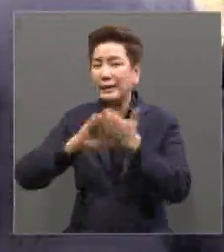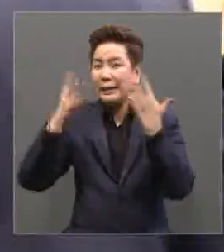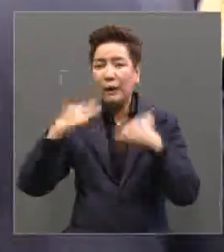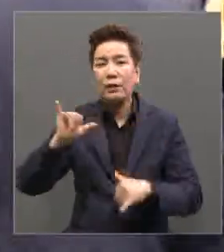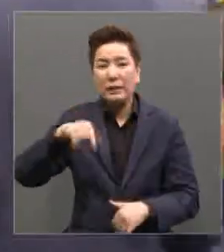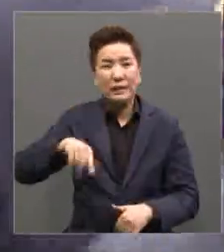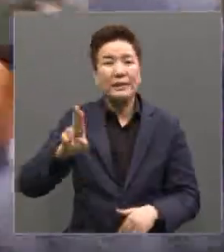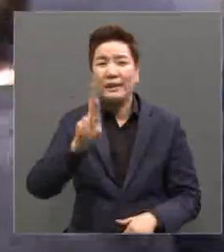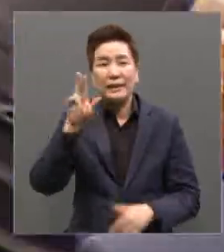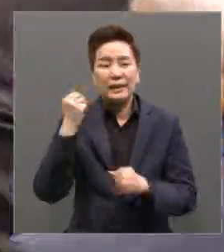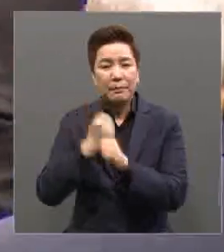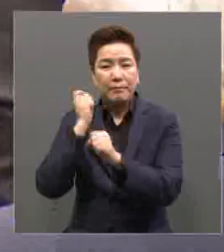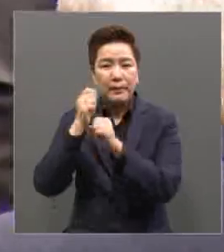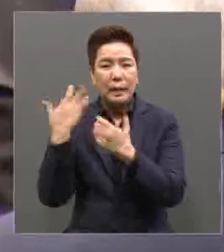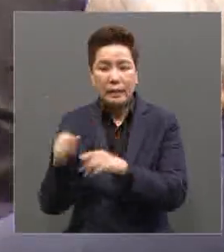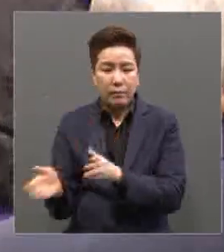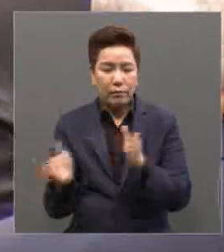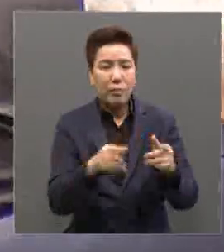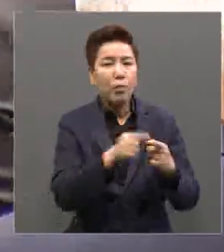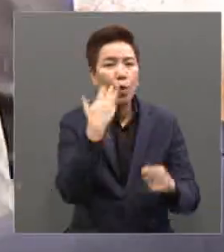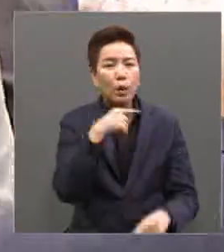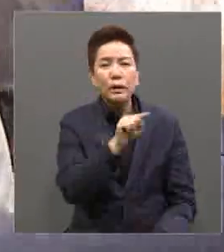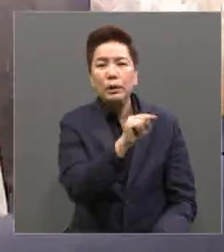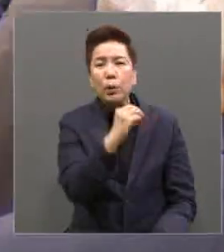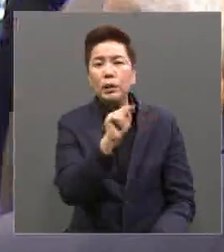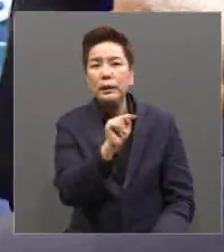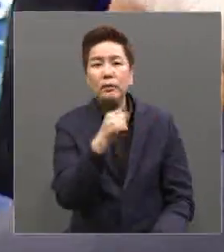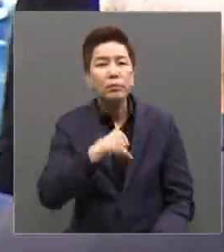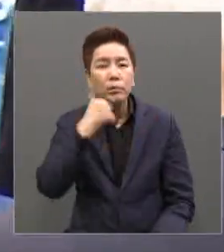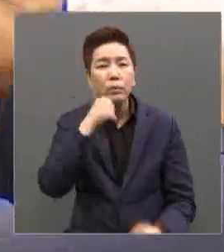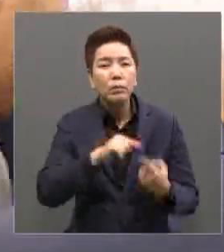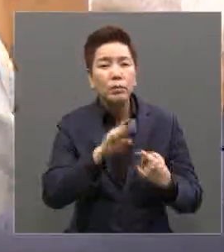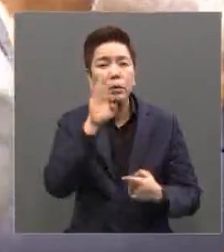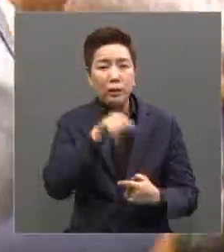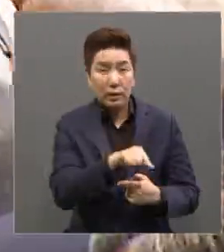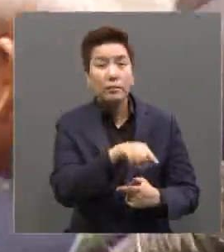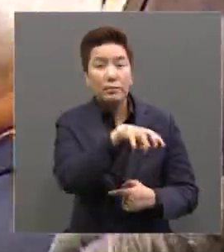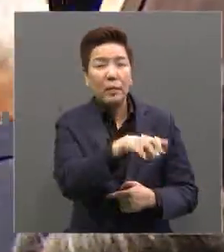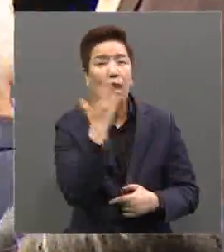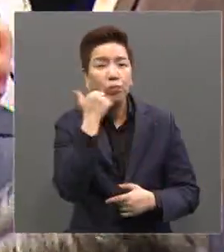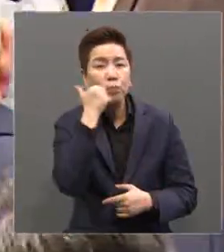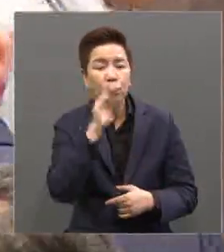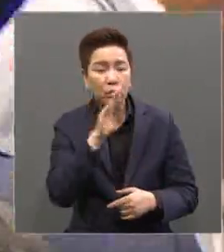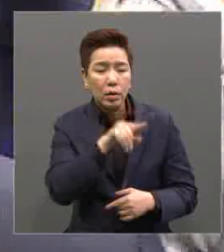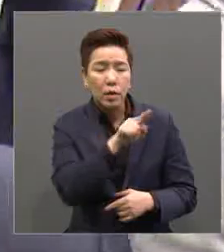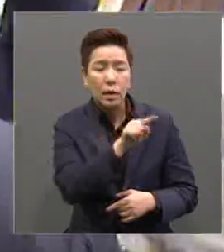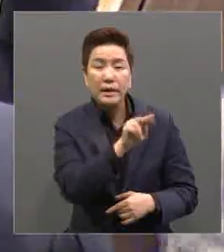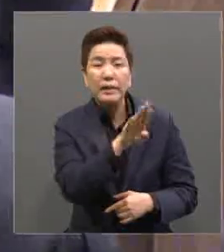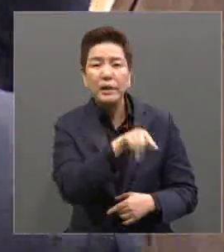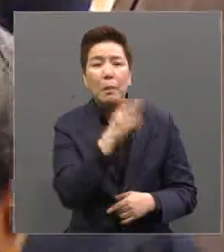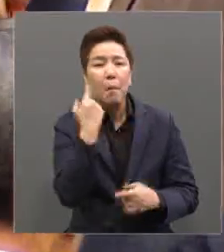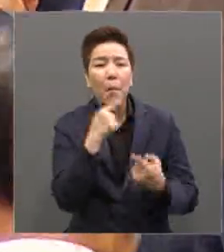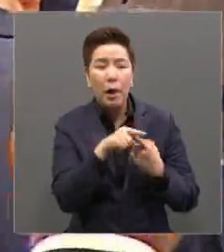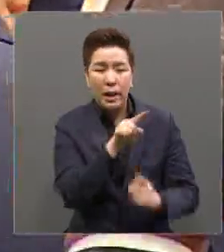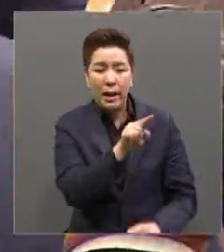ที่ใช้อยู่ปัจจุบันเนี่ยเราใช้ครั้งนั้นสภาเขาใช้ในพื้นที่ของ TOTเก่าก็คือ NTในปัจจุบัน